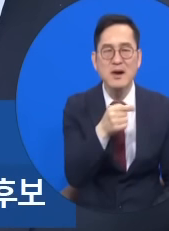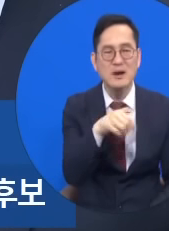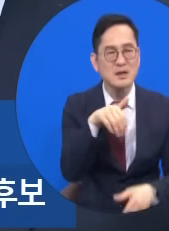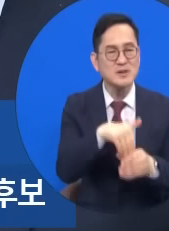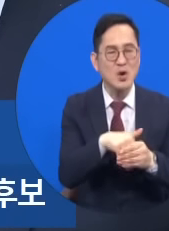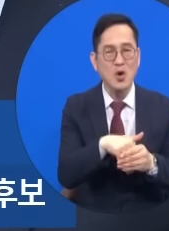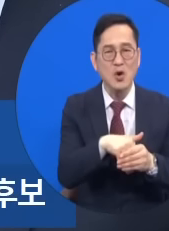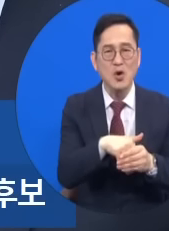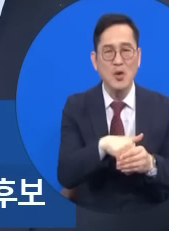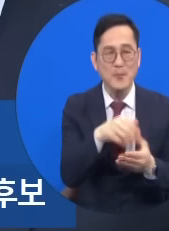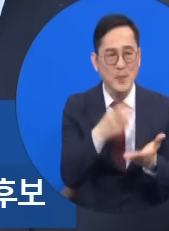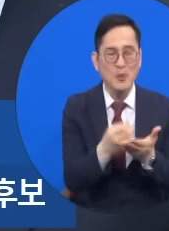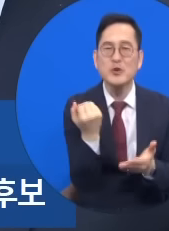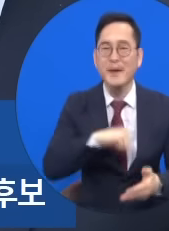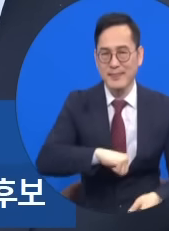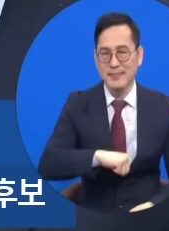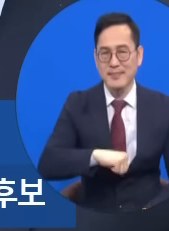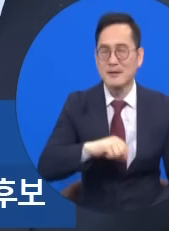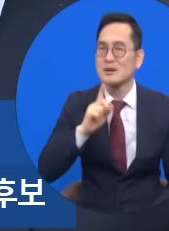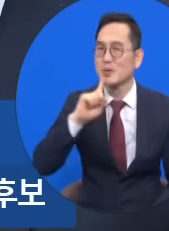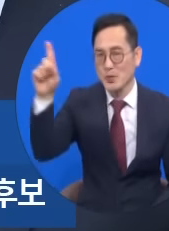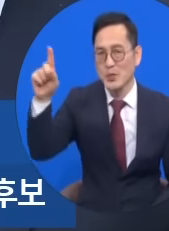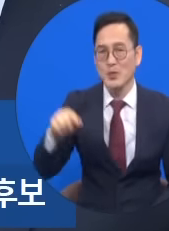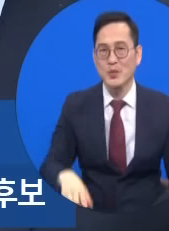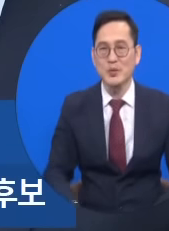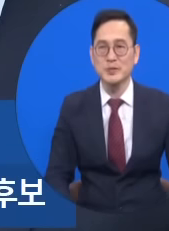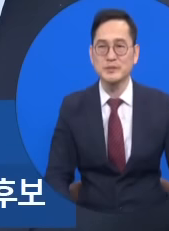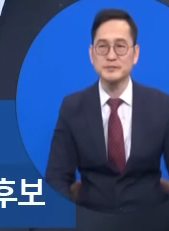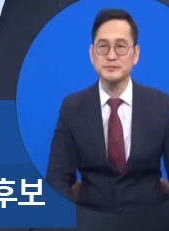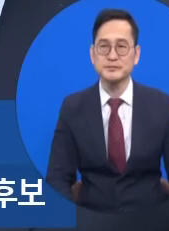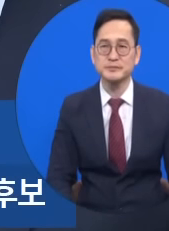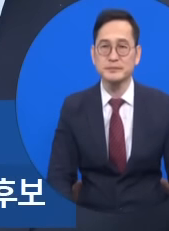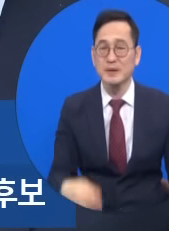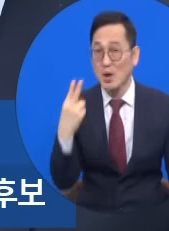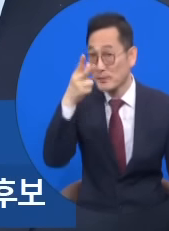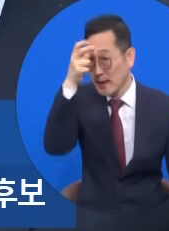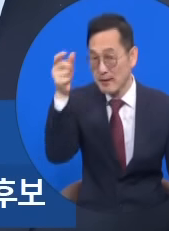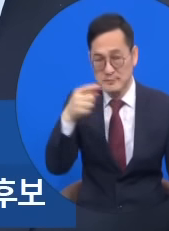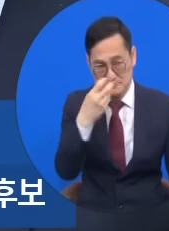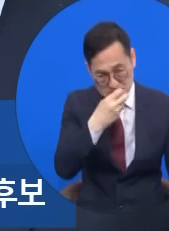이 공직선거법과 관련된 혐의라 만약에 이제 수사기관이